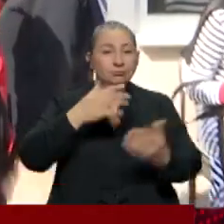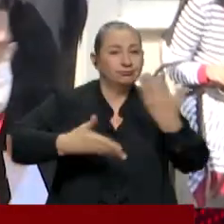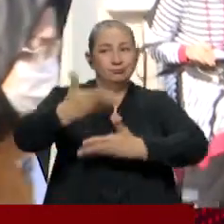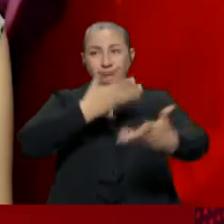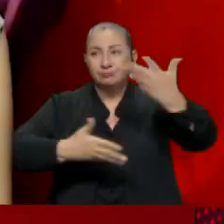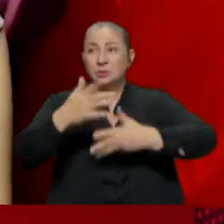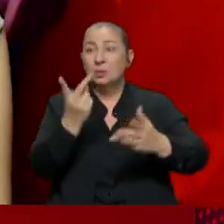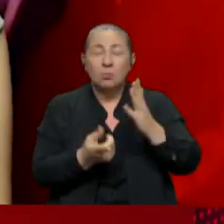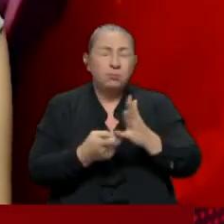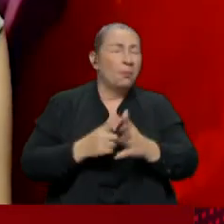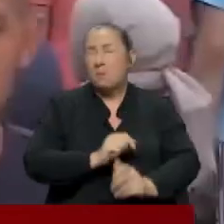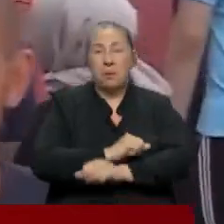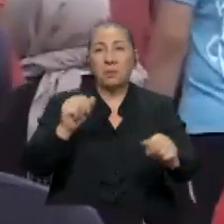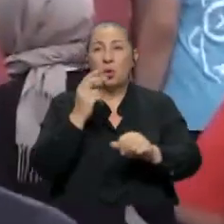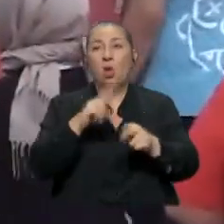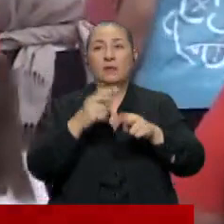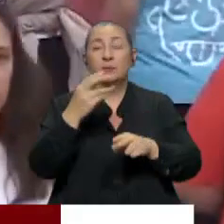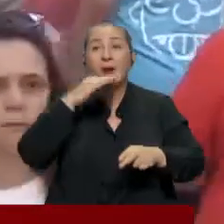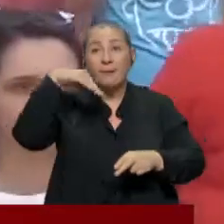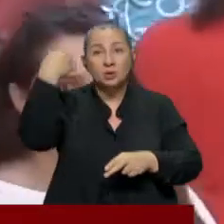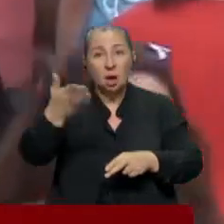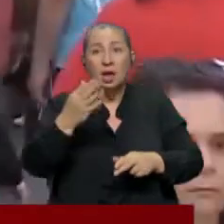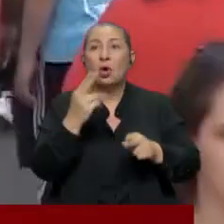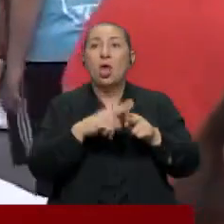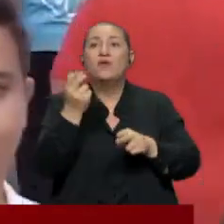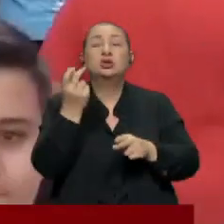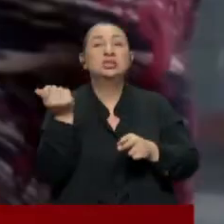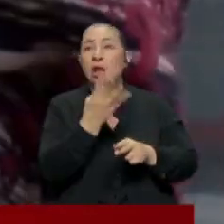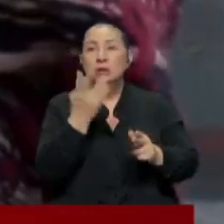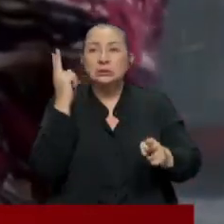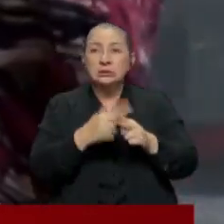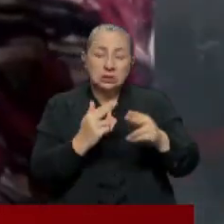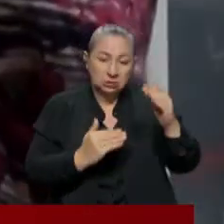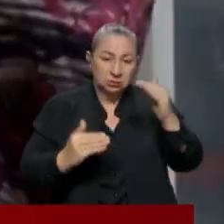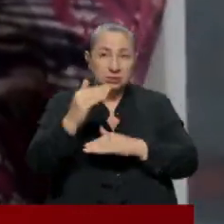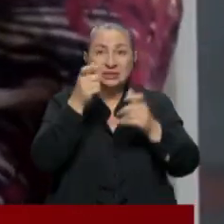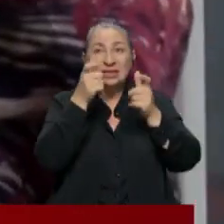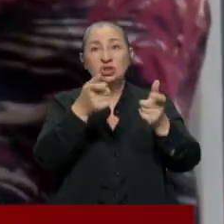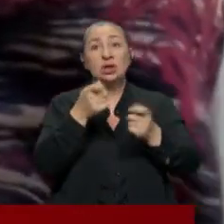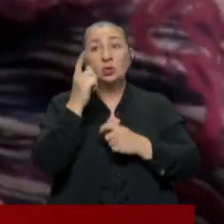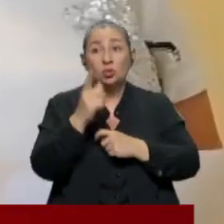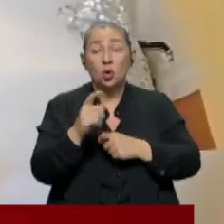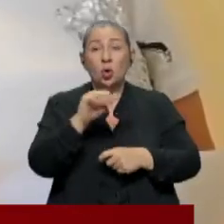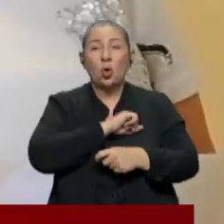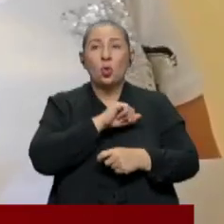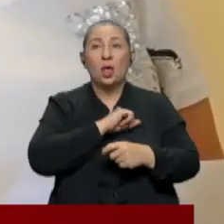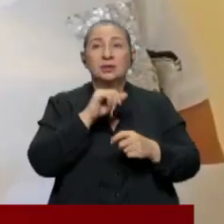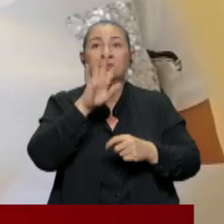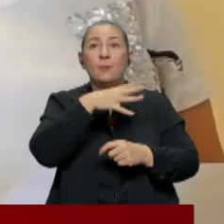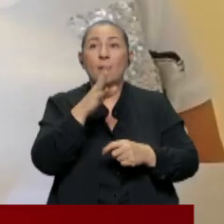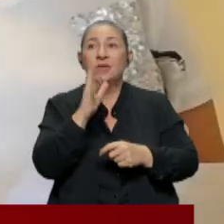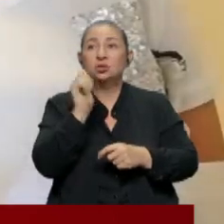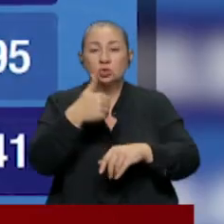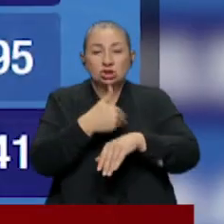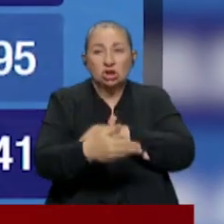hareketliliğiyle birdenbire patlama yaşadık. Bayramdan sonra vaka sayılarının hızla artabileceğine dikkat çekiliyordu. Korkulan tablo 5